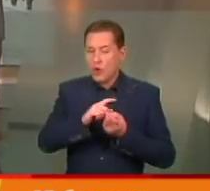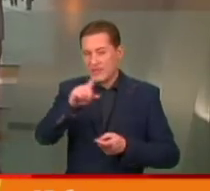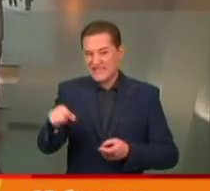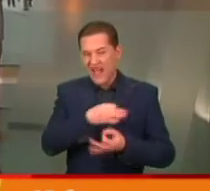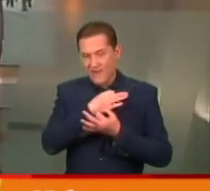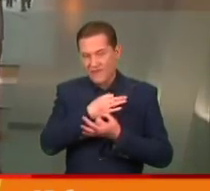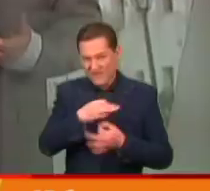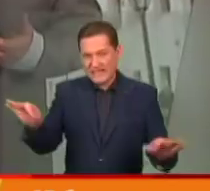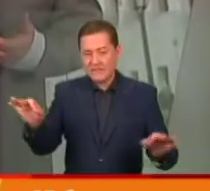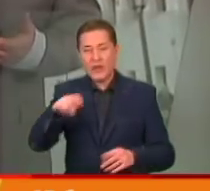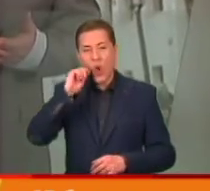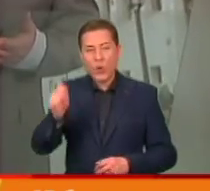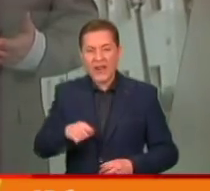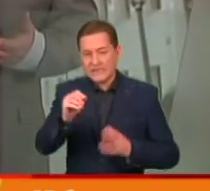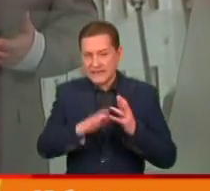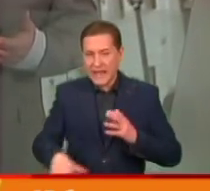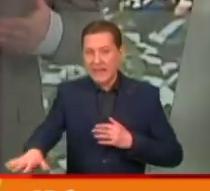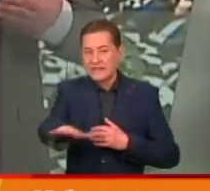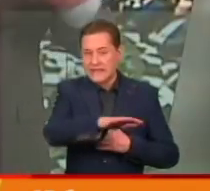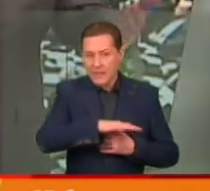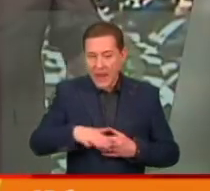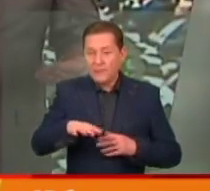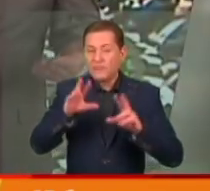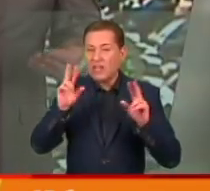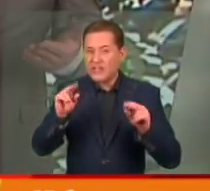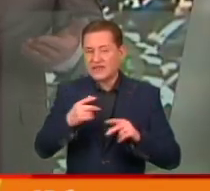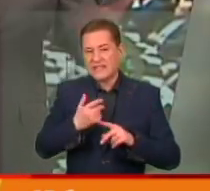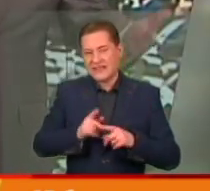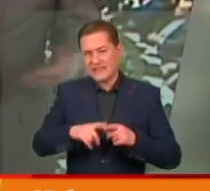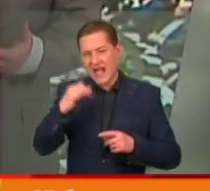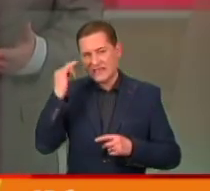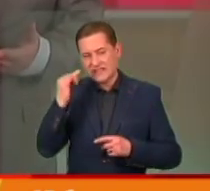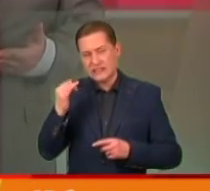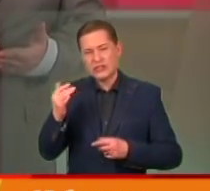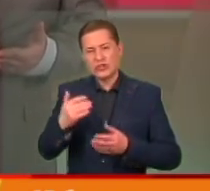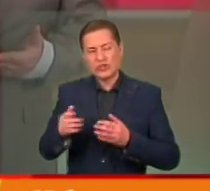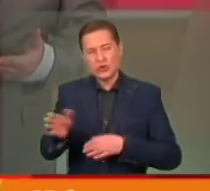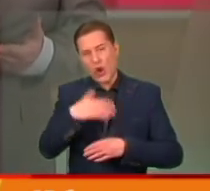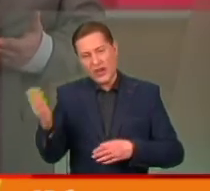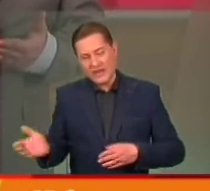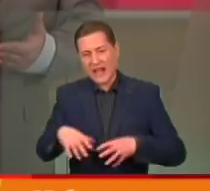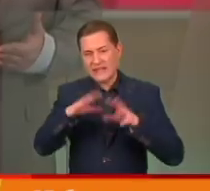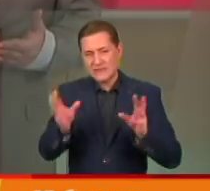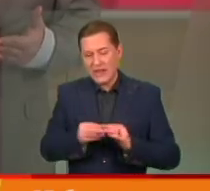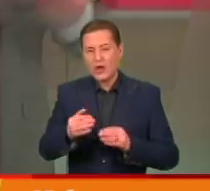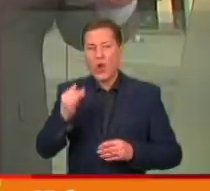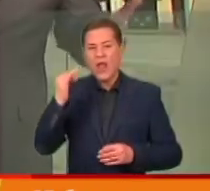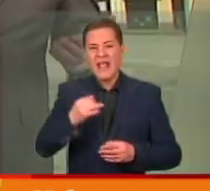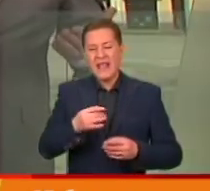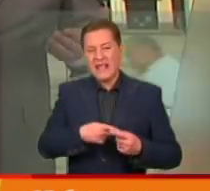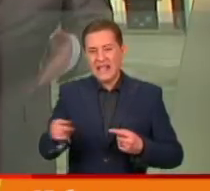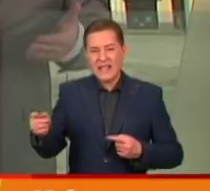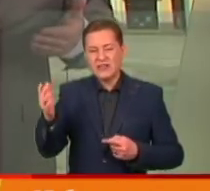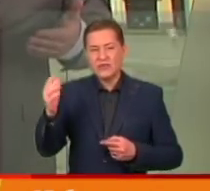визволення українських земель. І, на щастя, ця сторінка нашої спільної історії сучасних польських політиків не